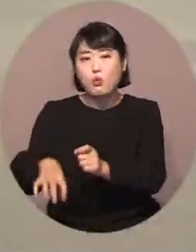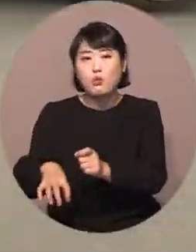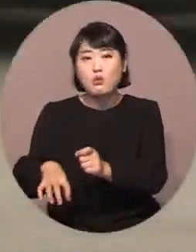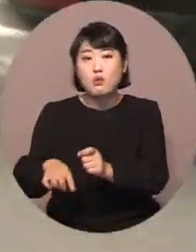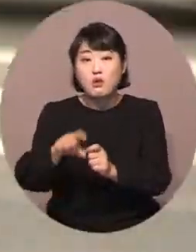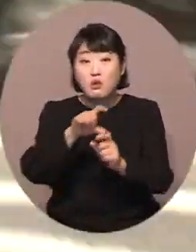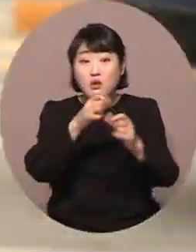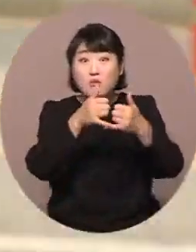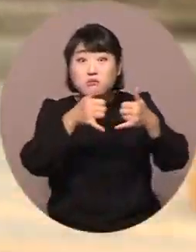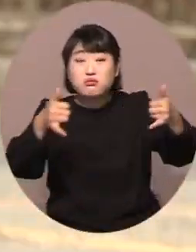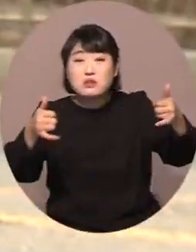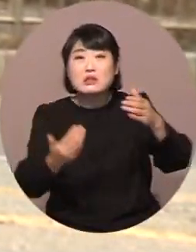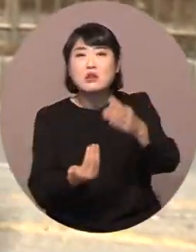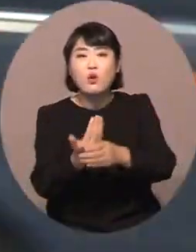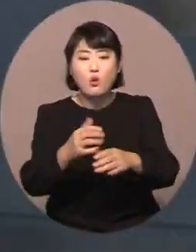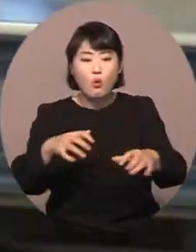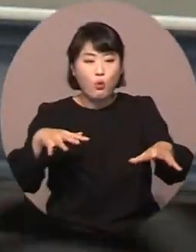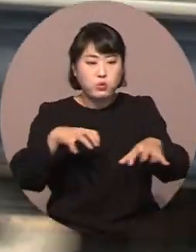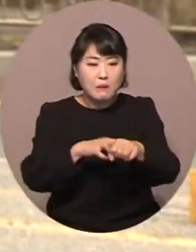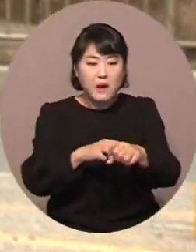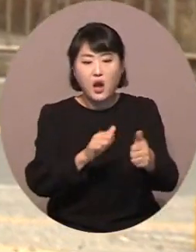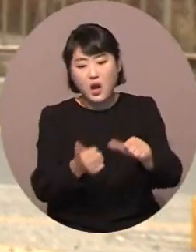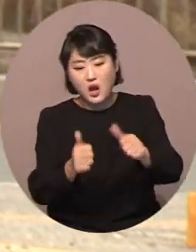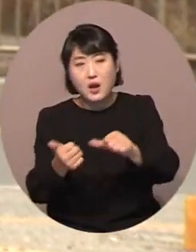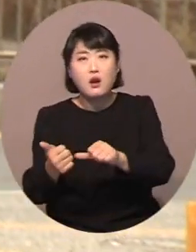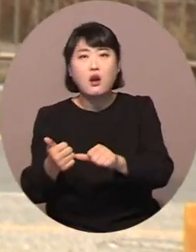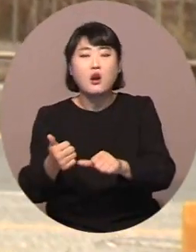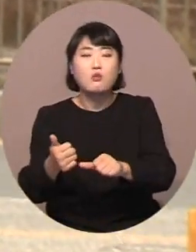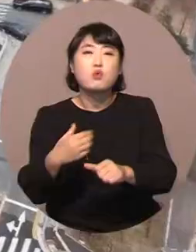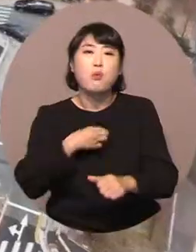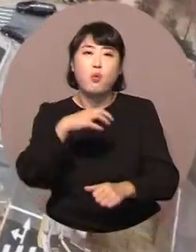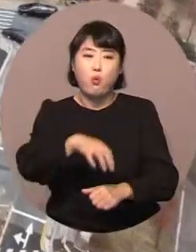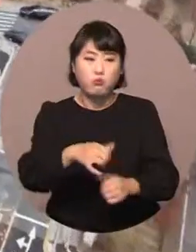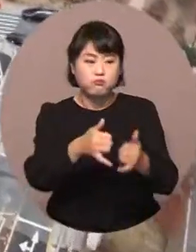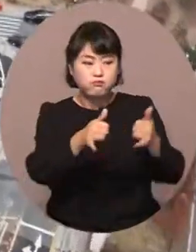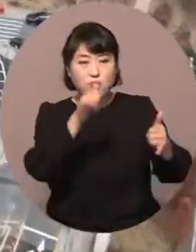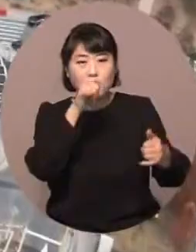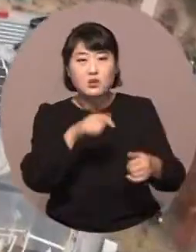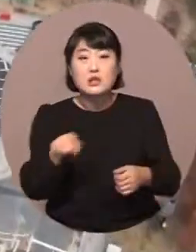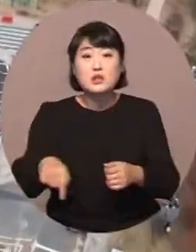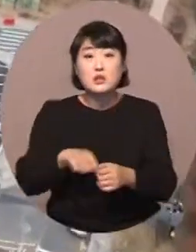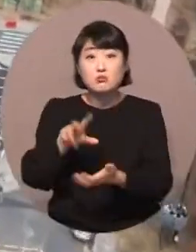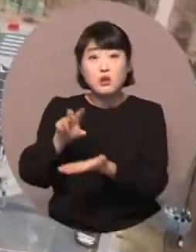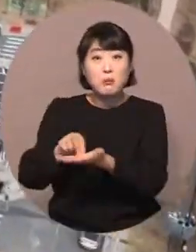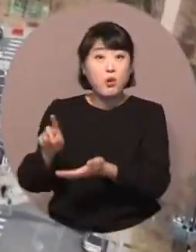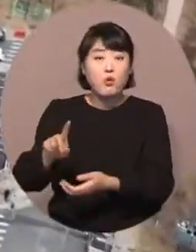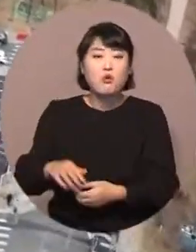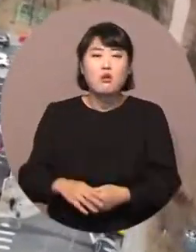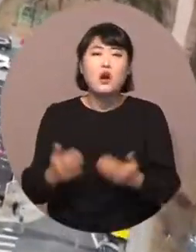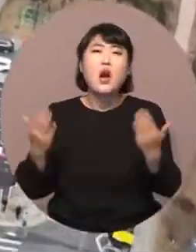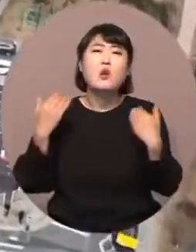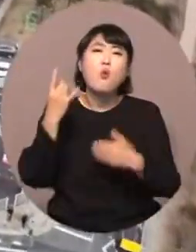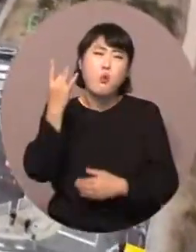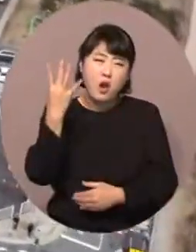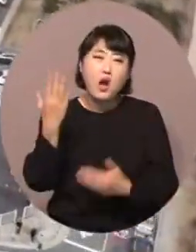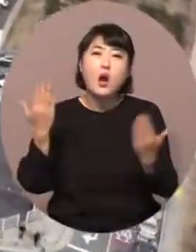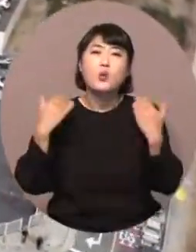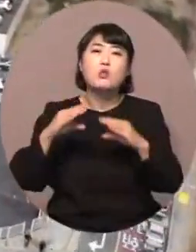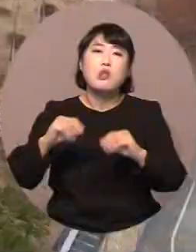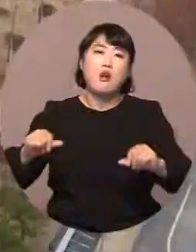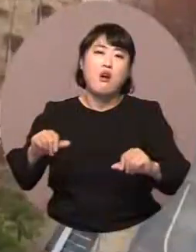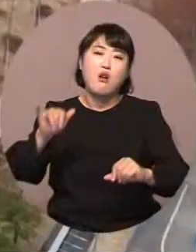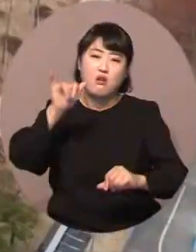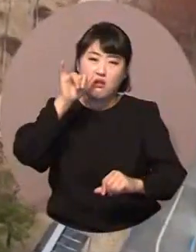사망 사고 발생 지역이라는 안내 현수막도 붙어 있습니다. 문제는 이 지역에 애초 학교 부지가 있었다는